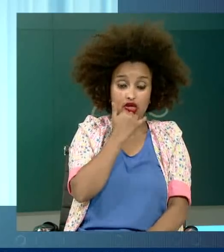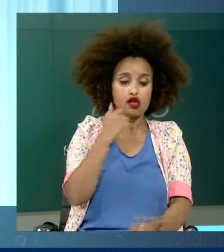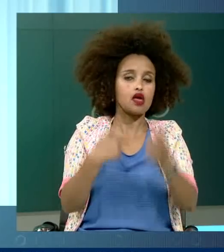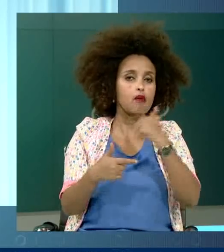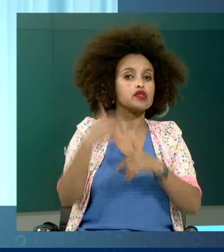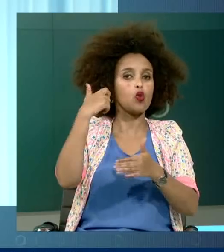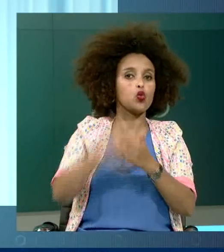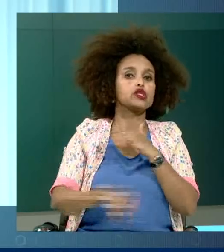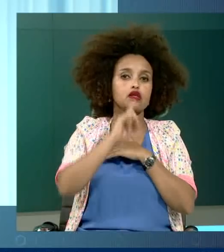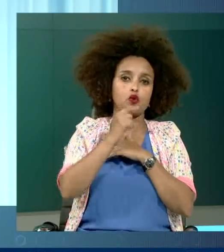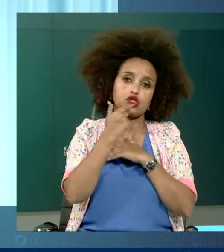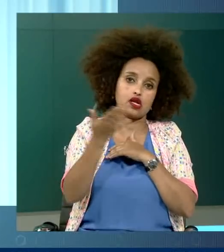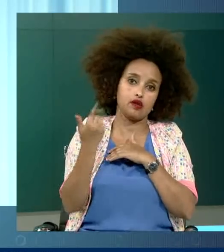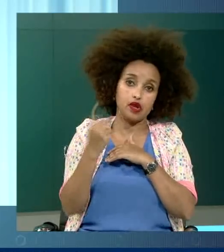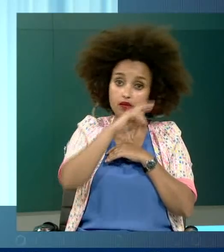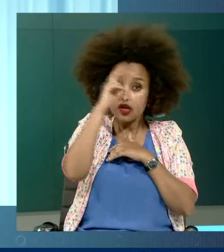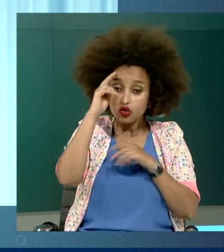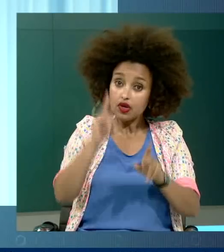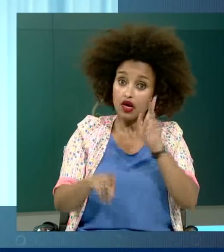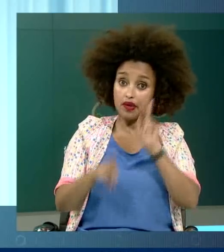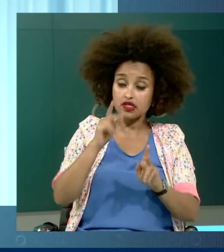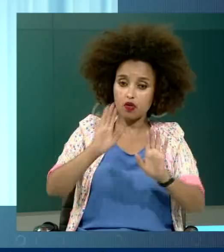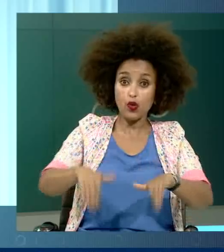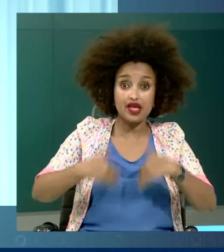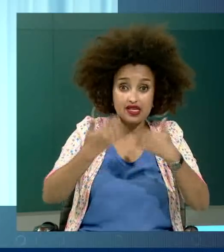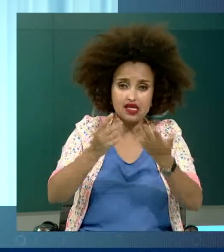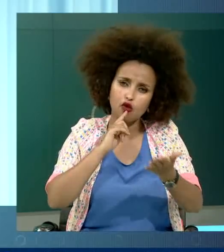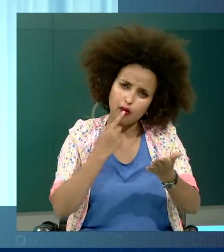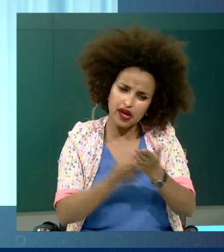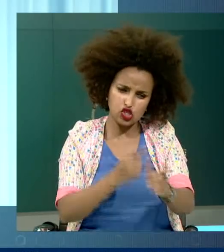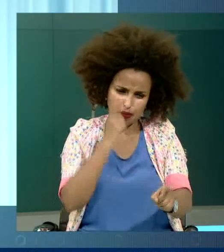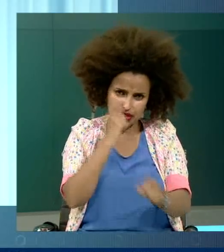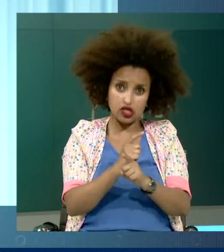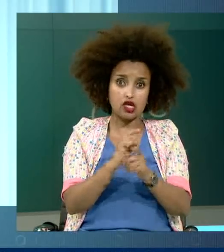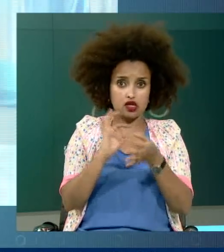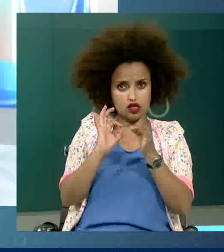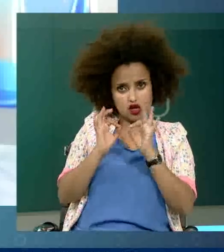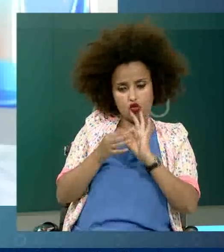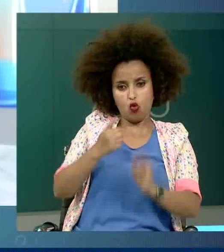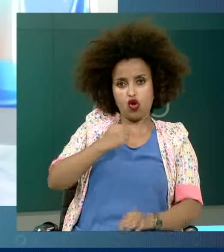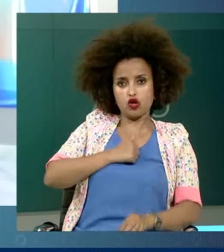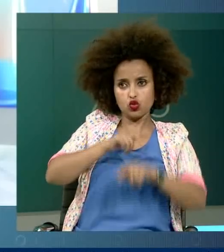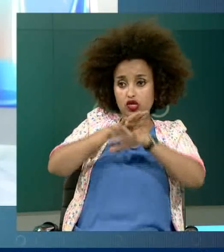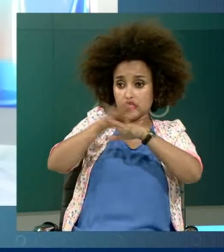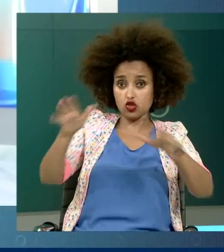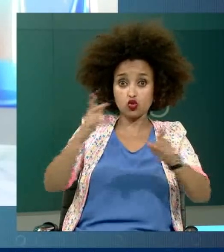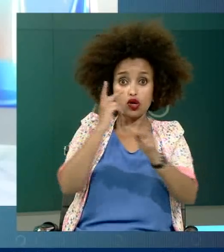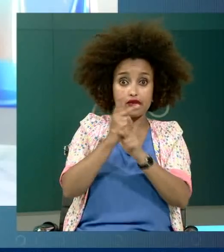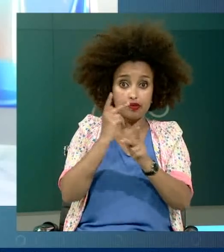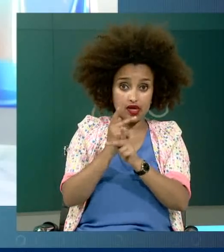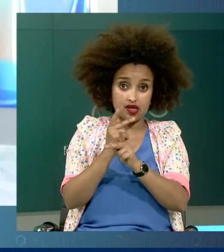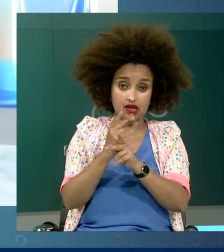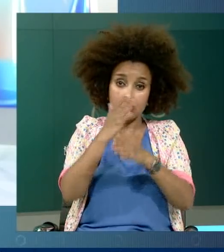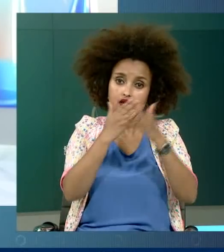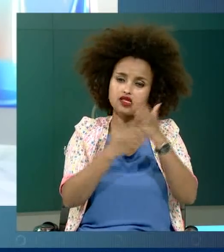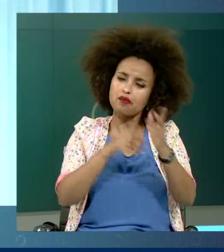ስንል ነበር ትናንትና። ምክንያቱም ህብረተሰቡ የተሰጠው መረጃ በአግባቡ ተንትኖ ራሱን ከስርጭቱ በመጠበቅ ረገድ